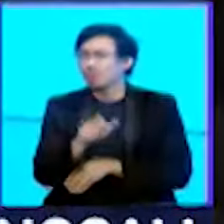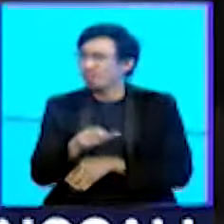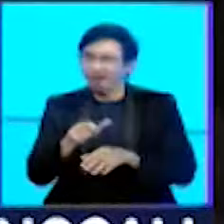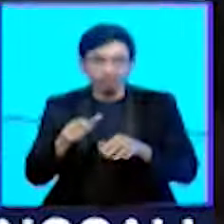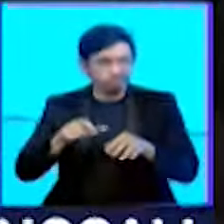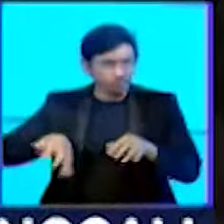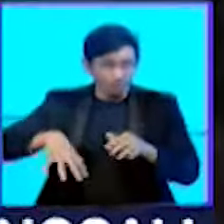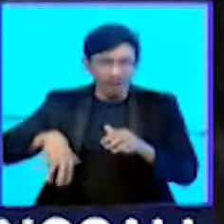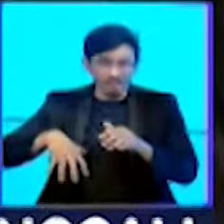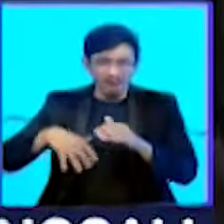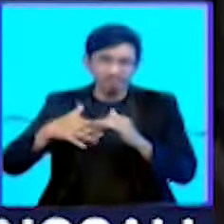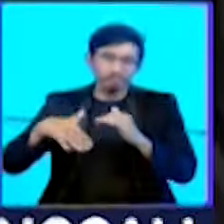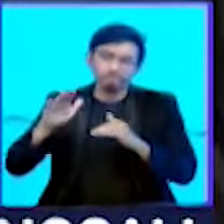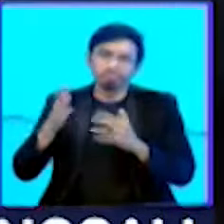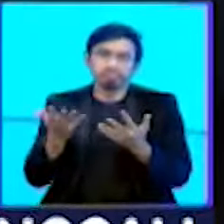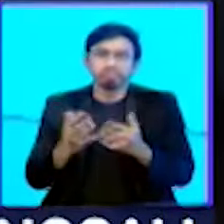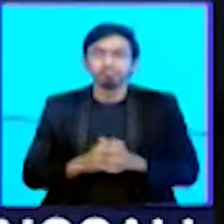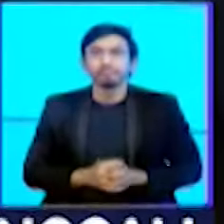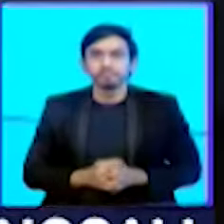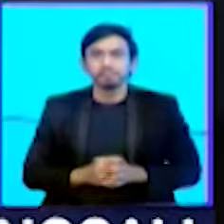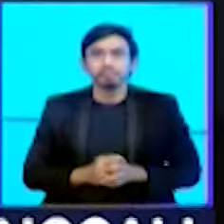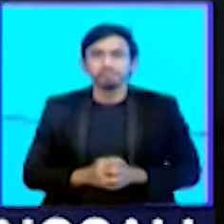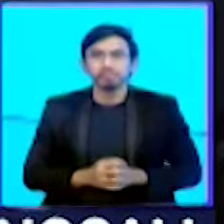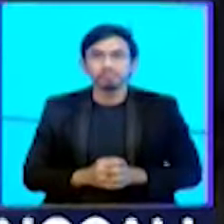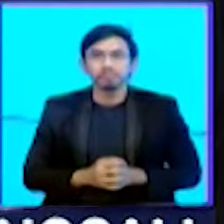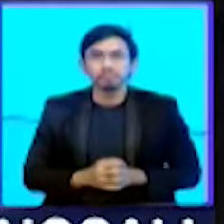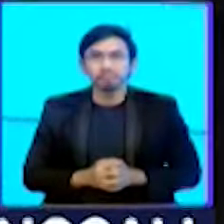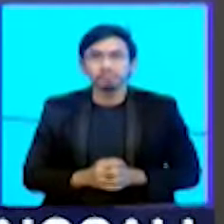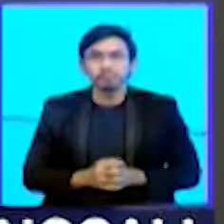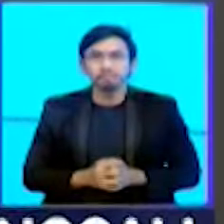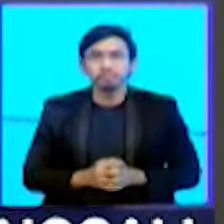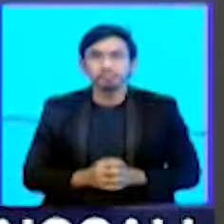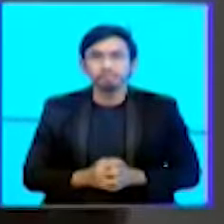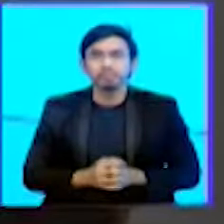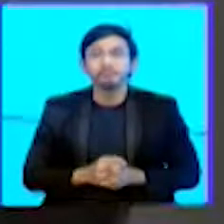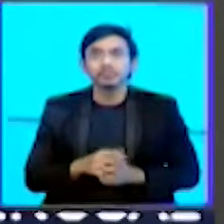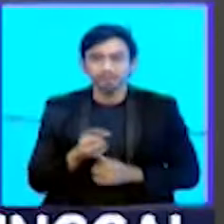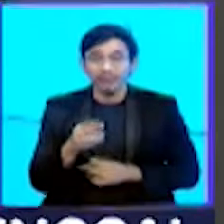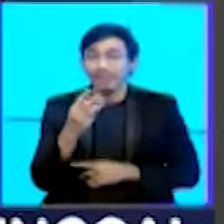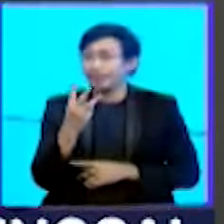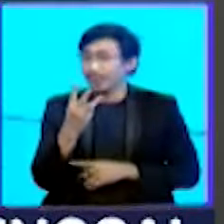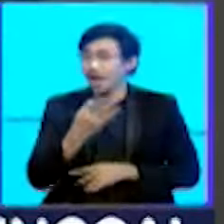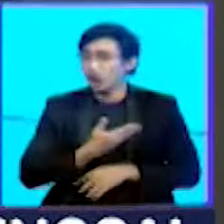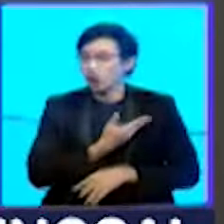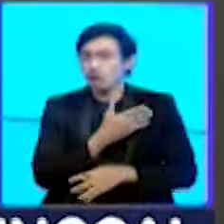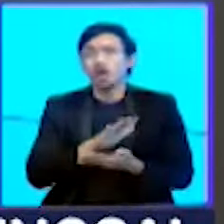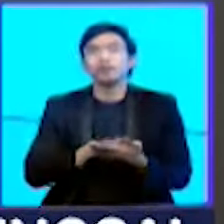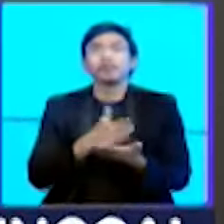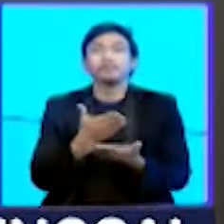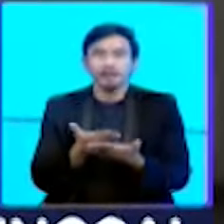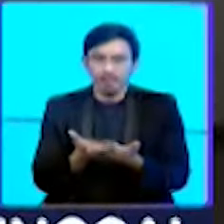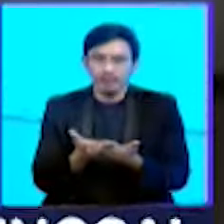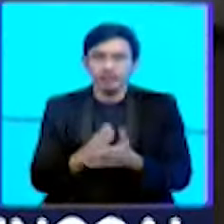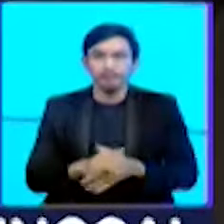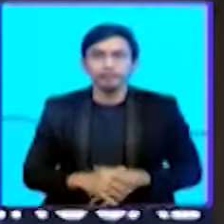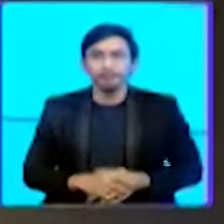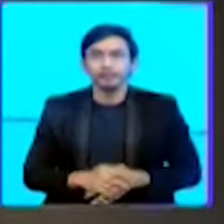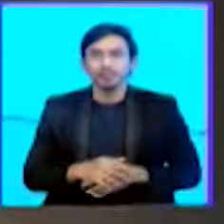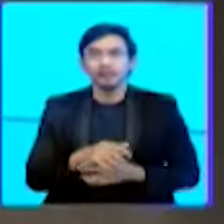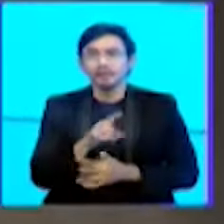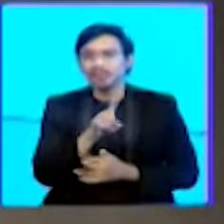hingga Minggu dini hari di kabupaten Malang tercatat tiga korban meninggal dunia akibat gempa serta ratusan rumah warga